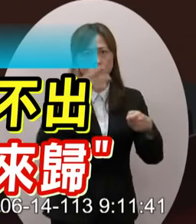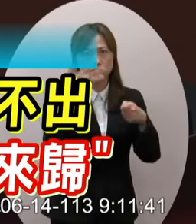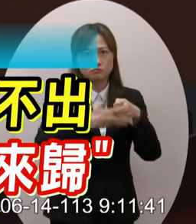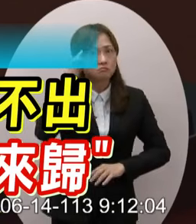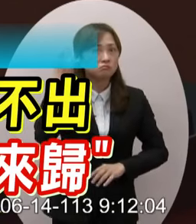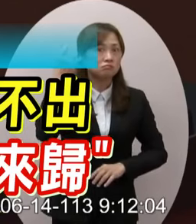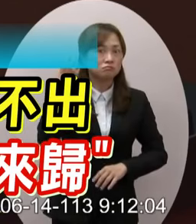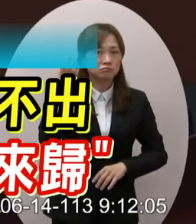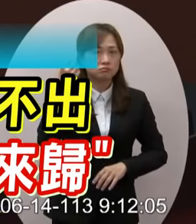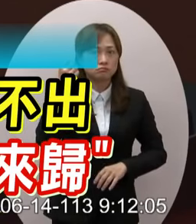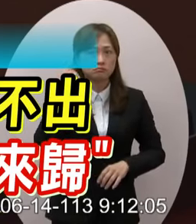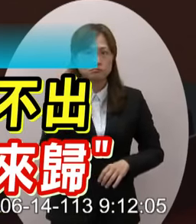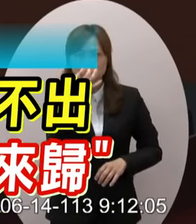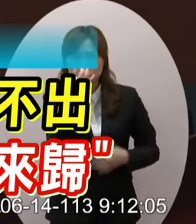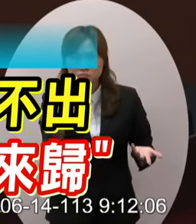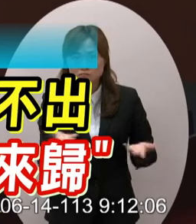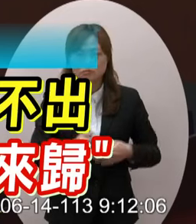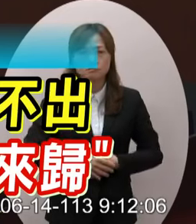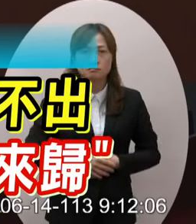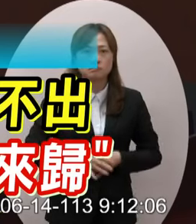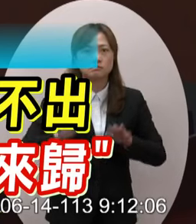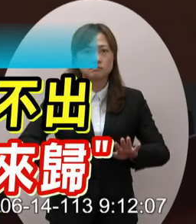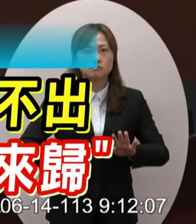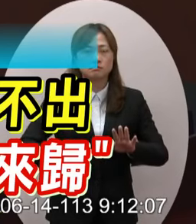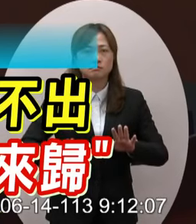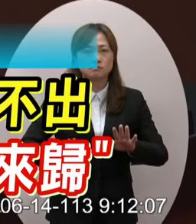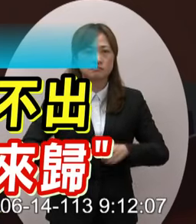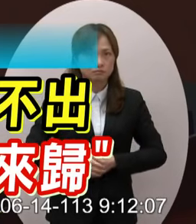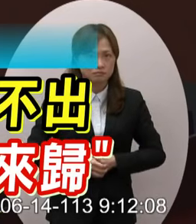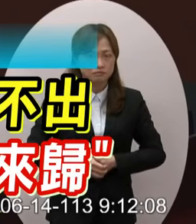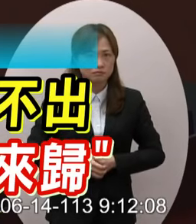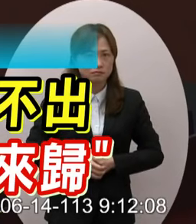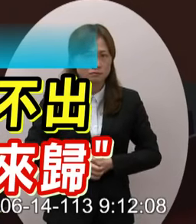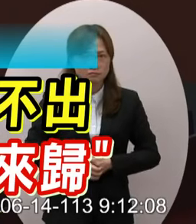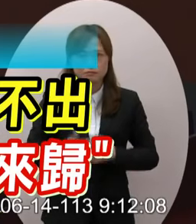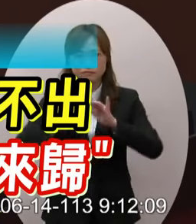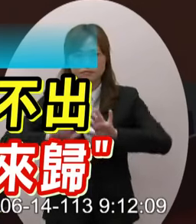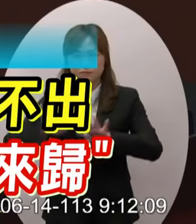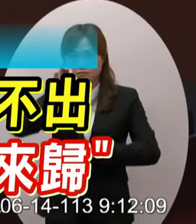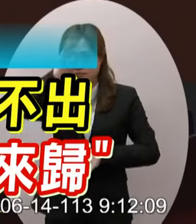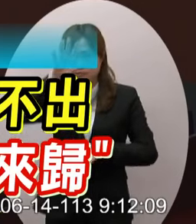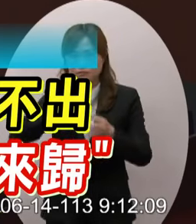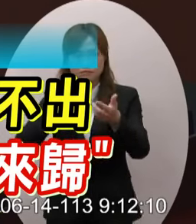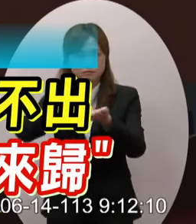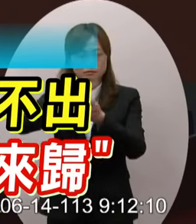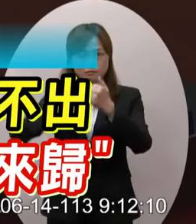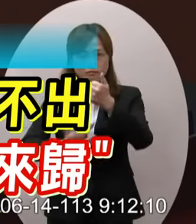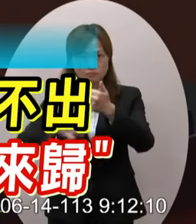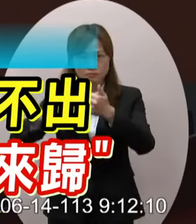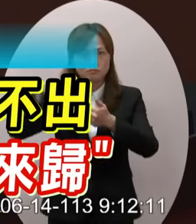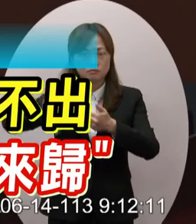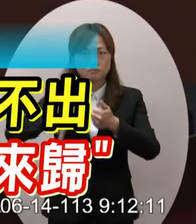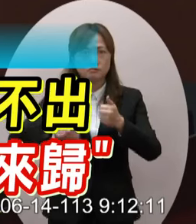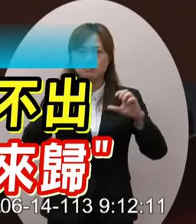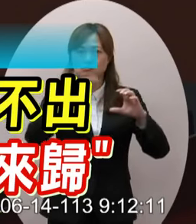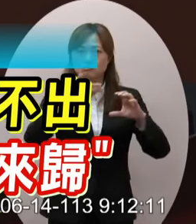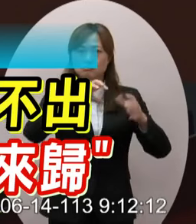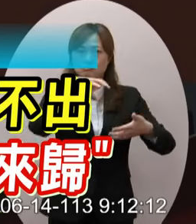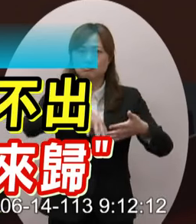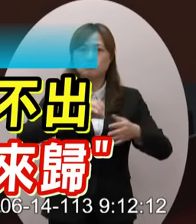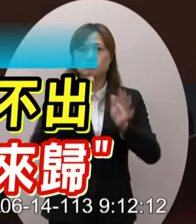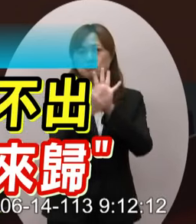来。现在竟然有执政党的立委上节目辩解说，8年都没有推动改革，是因